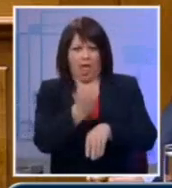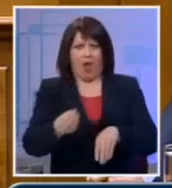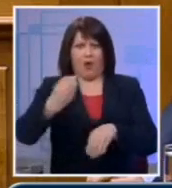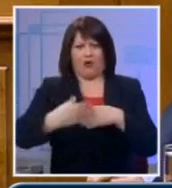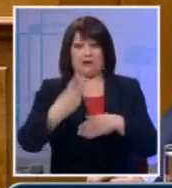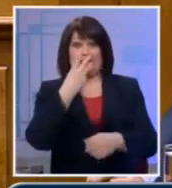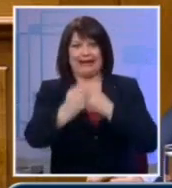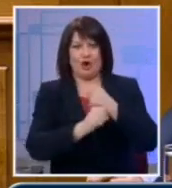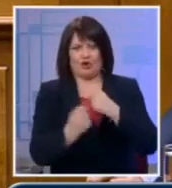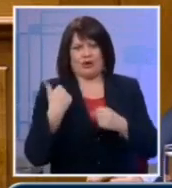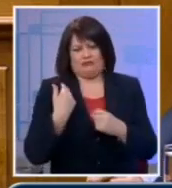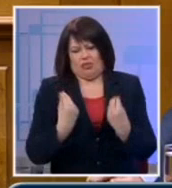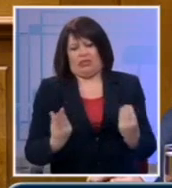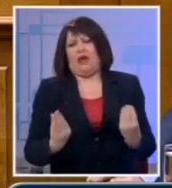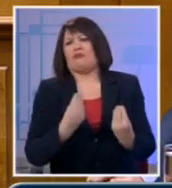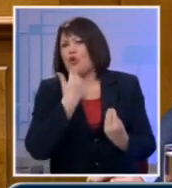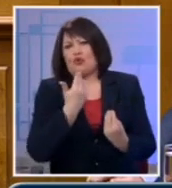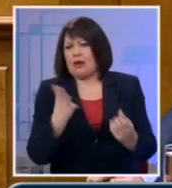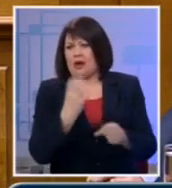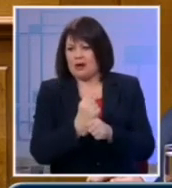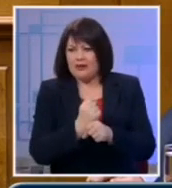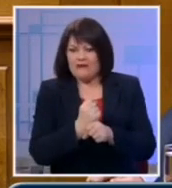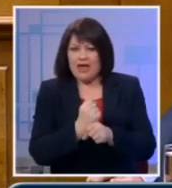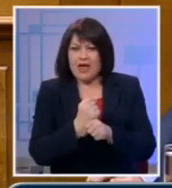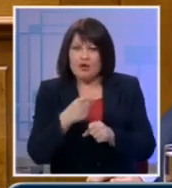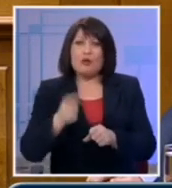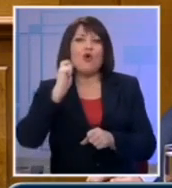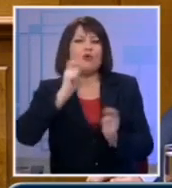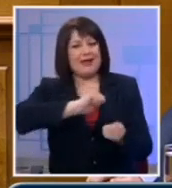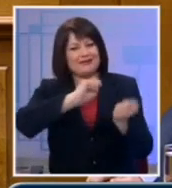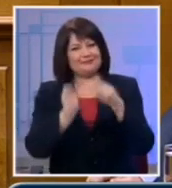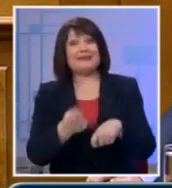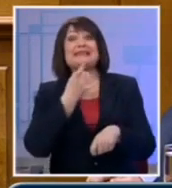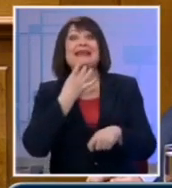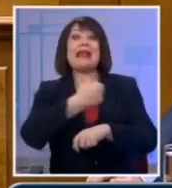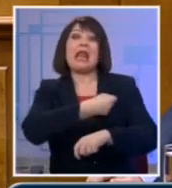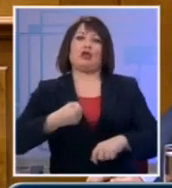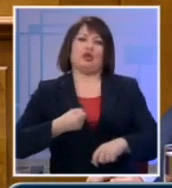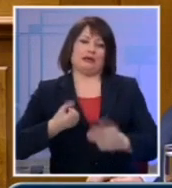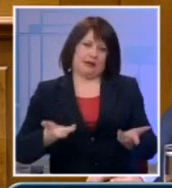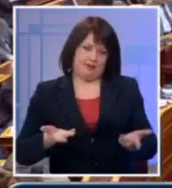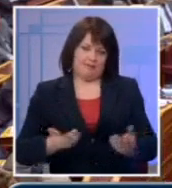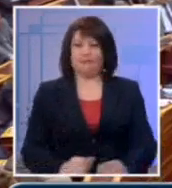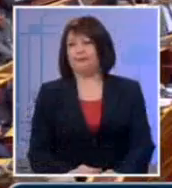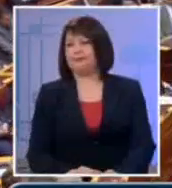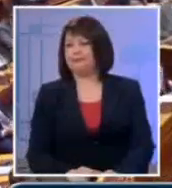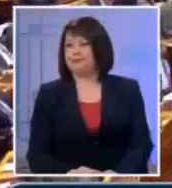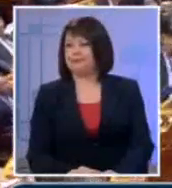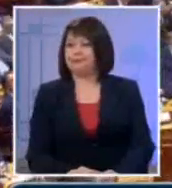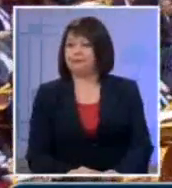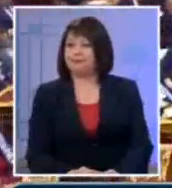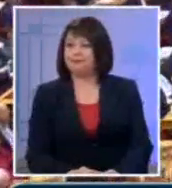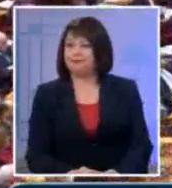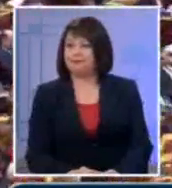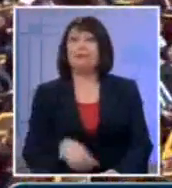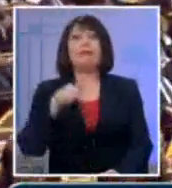επόμενης τριετίας, πλεονάσματα που είναι το άλλο όνομα της σκληρής λιτότητας. Και αυτή, κυρίες